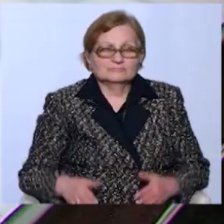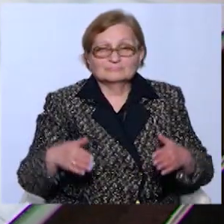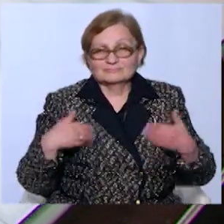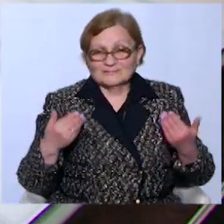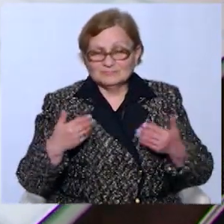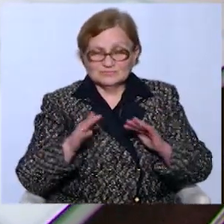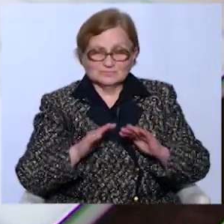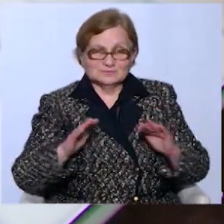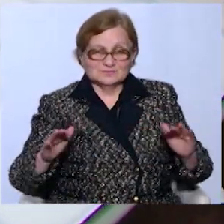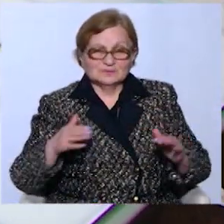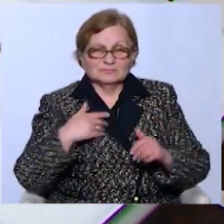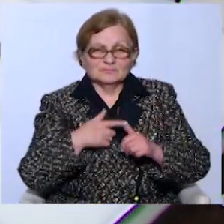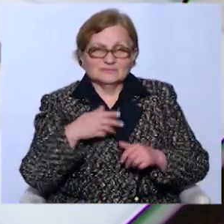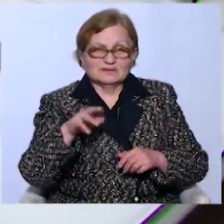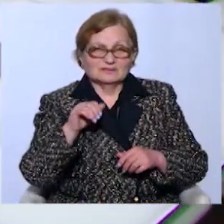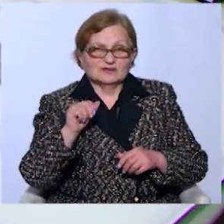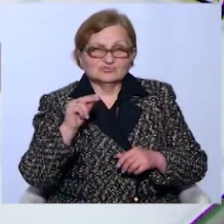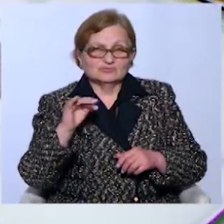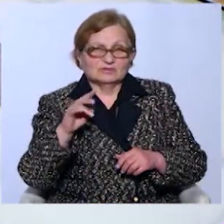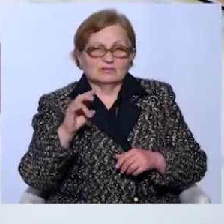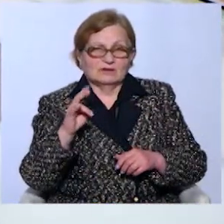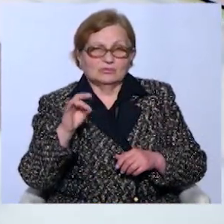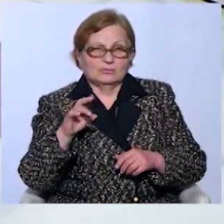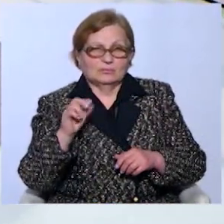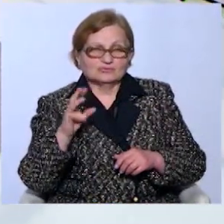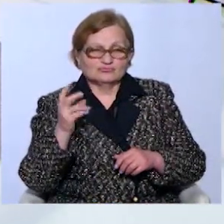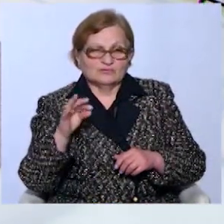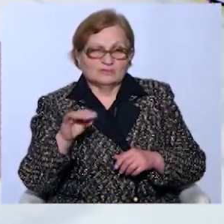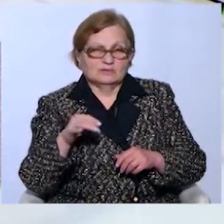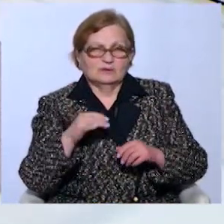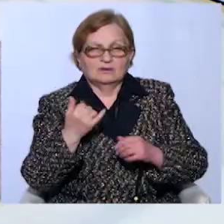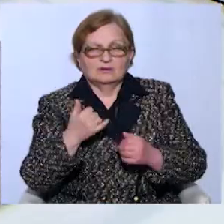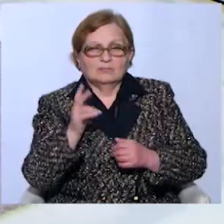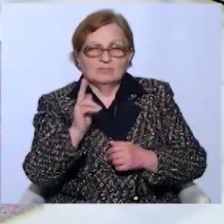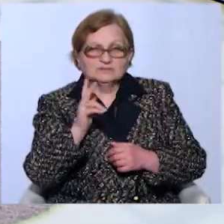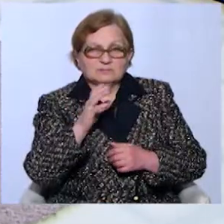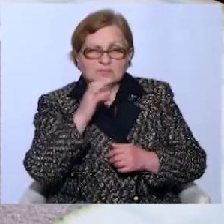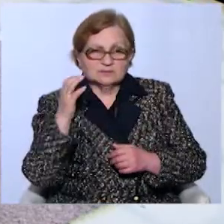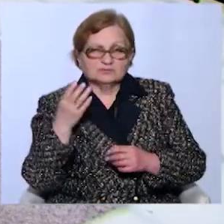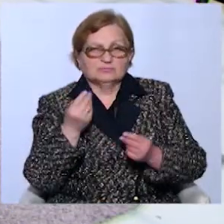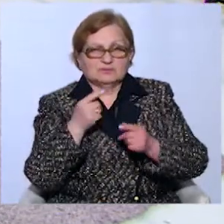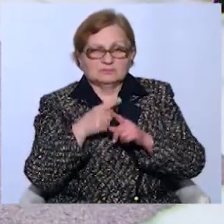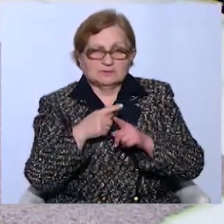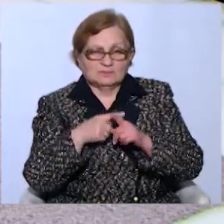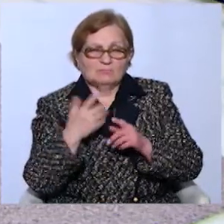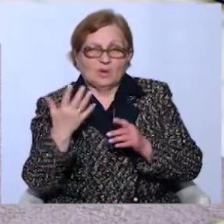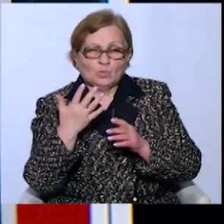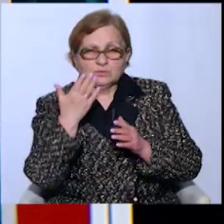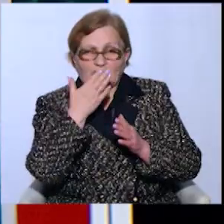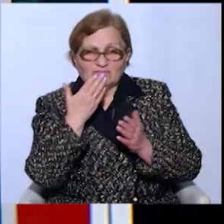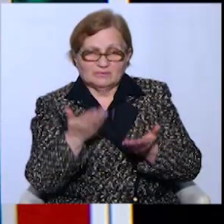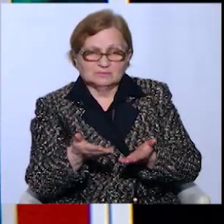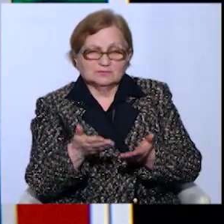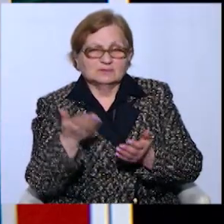გამარჯობათ ბავშვებო. მე დაჩი ნანობაშვილი ვარ, მათემატიკის მასწავლებელი. ჩვენ მესამე კლასში უკვე მეხუთე გაკვეთილი გვაქვს.